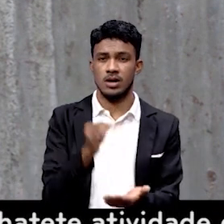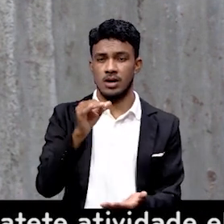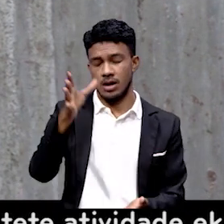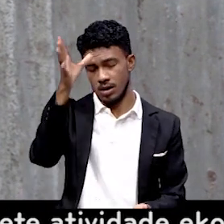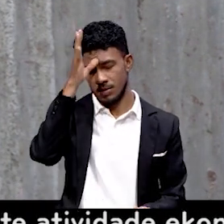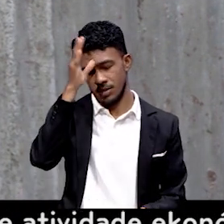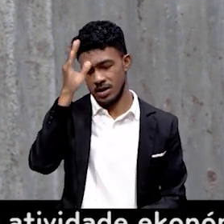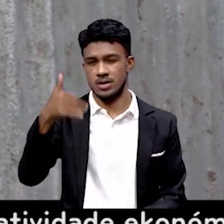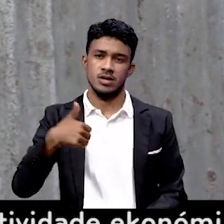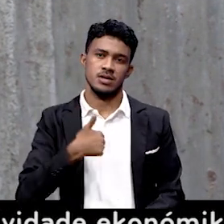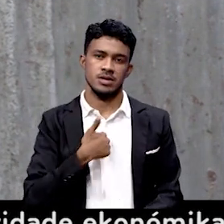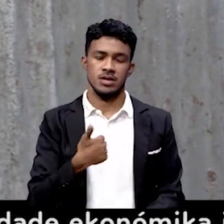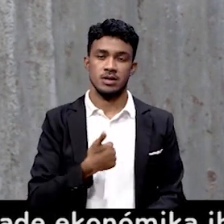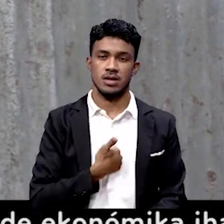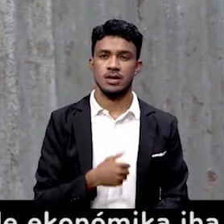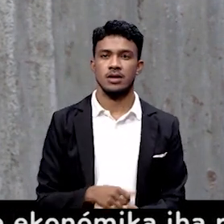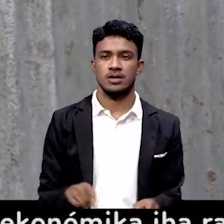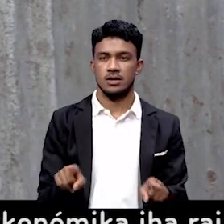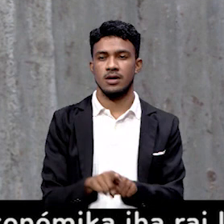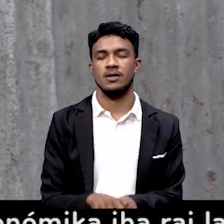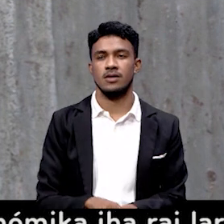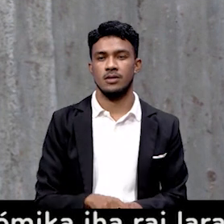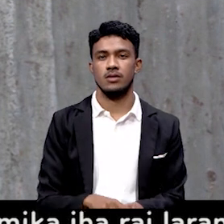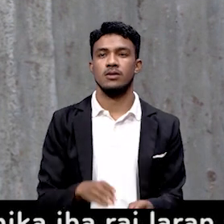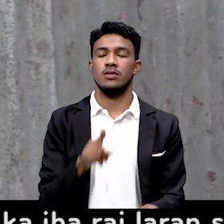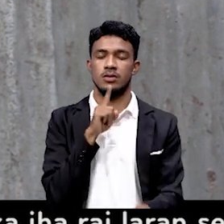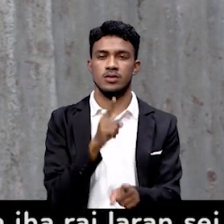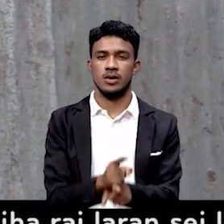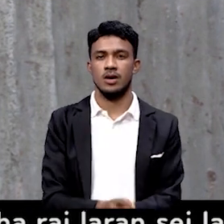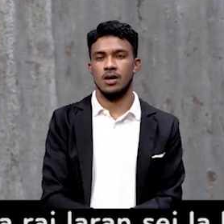ini apa dengan antolo sana apa muras